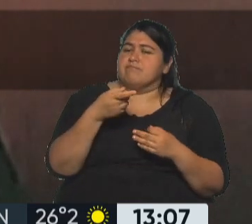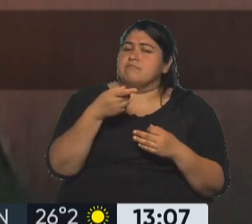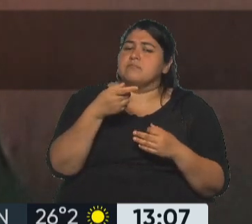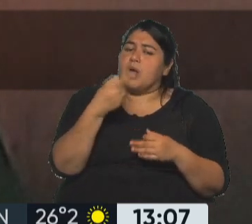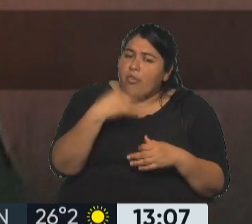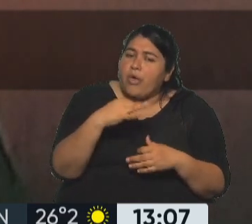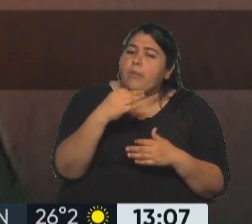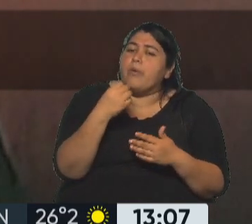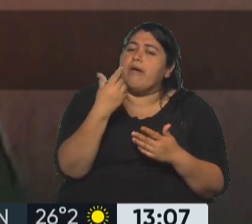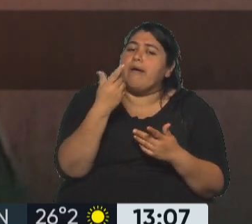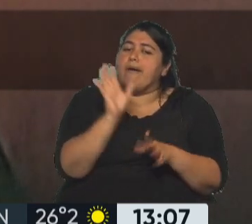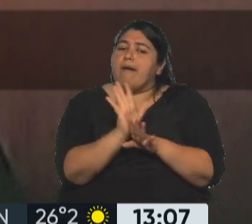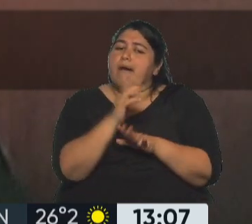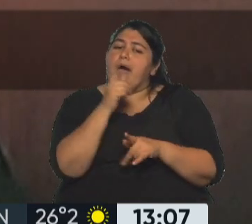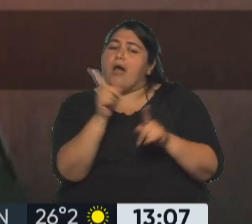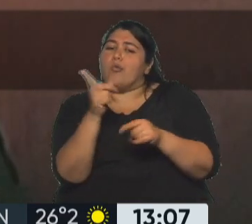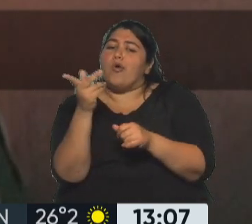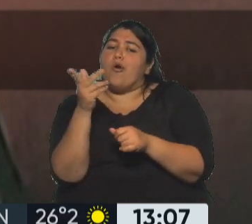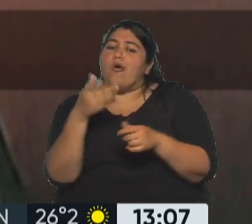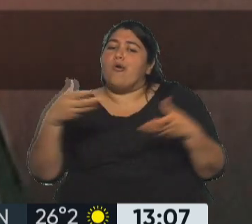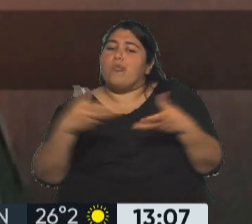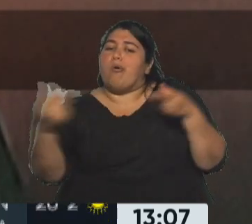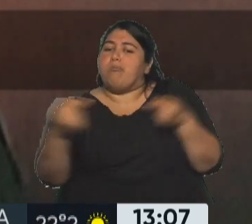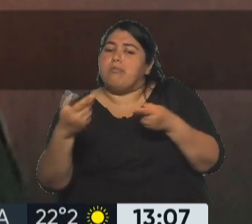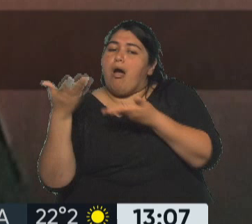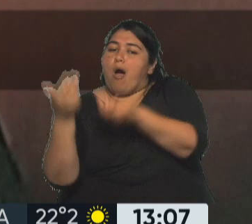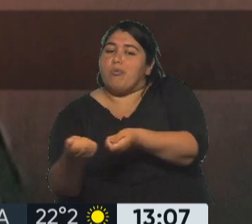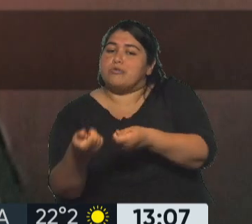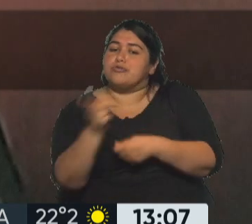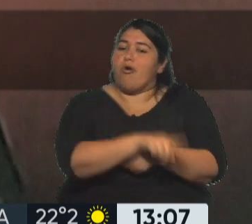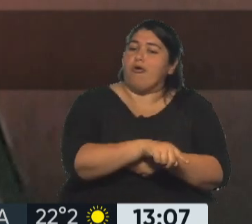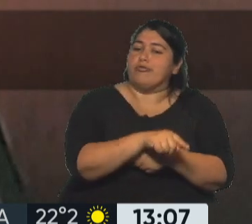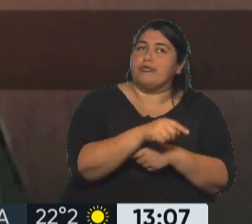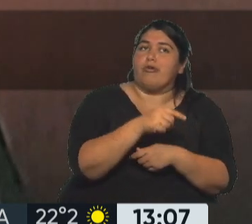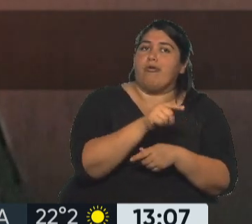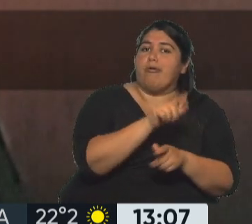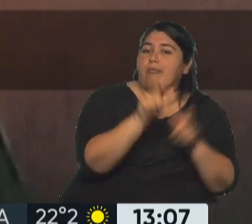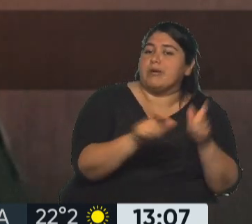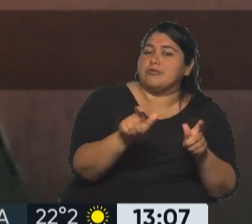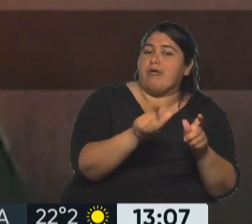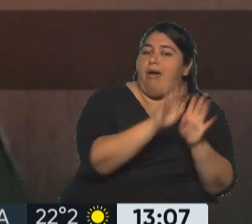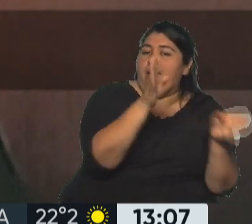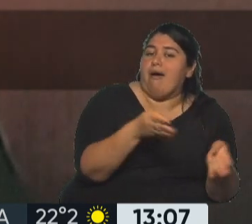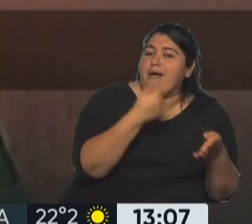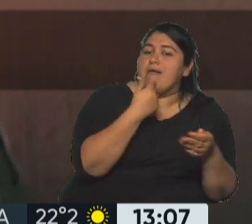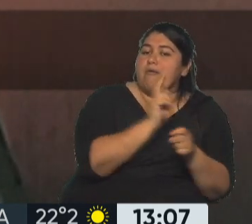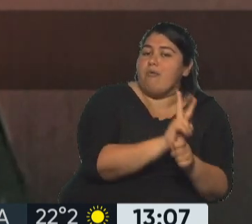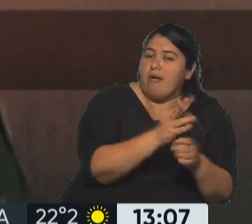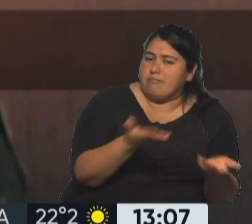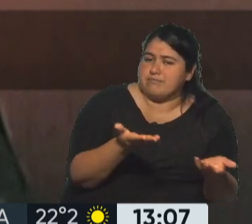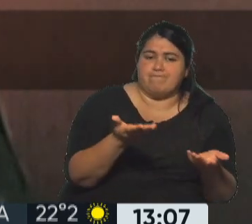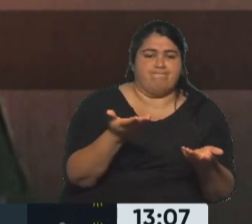الشرفاء الذين يدافعون عن المظلومين وينصرون المقدسات